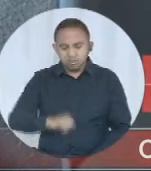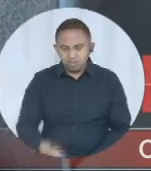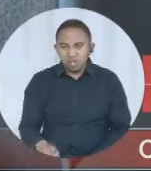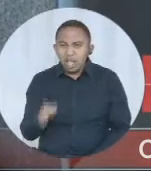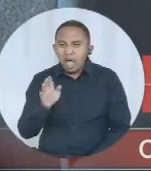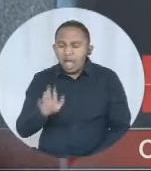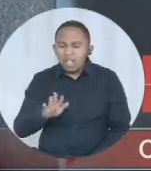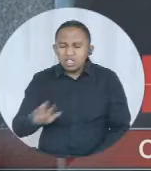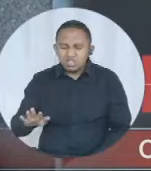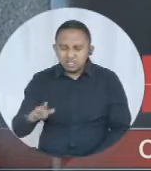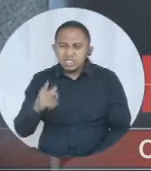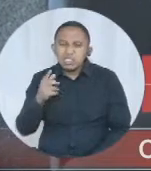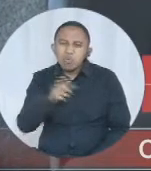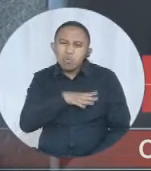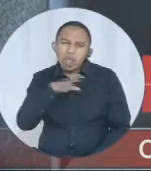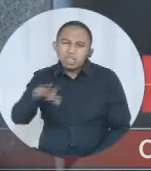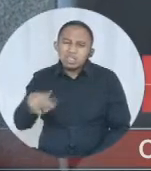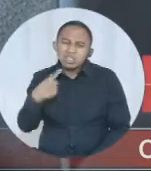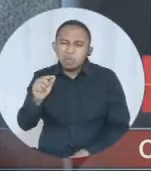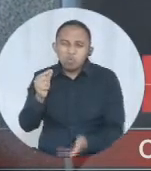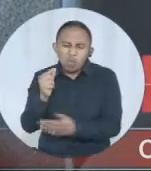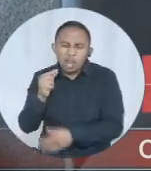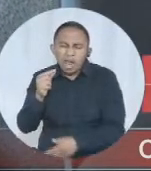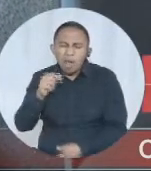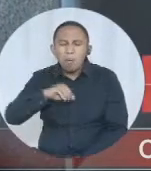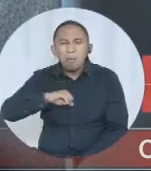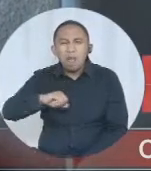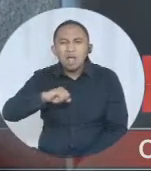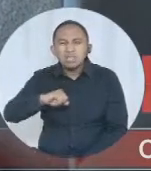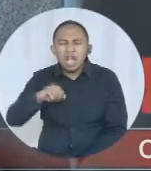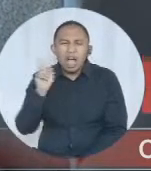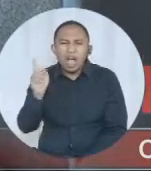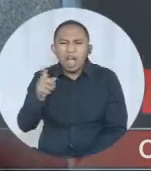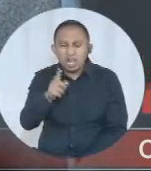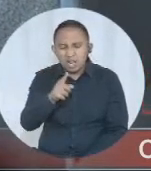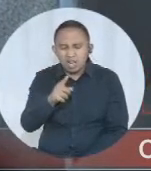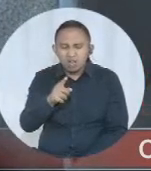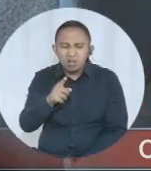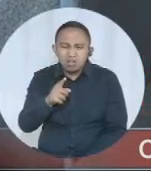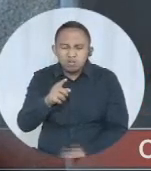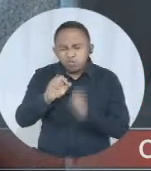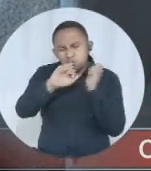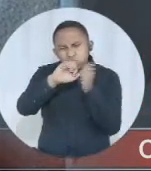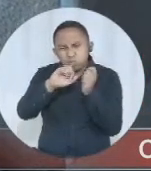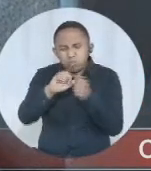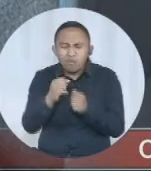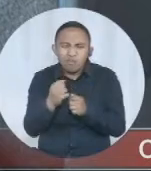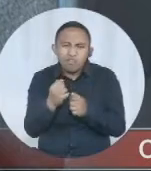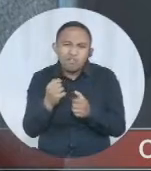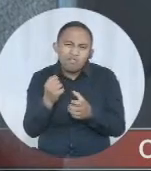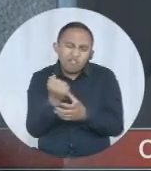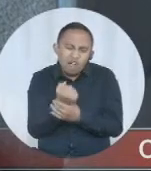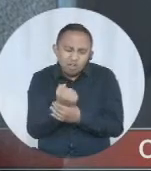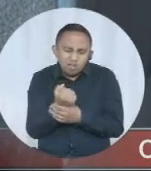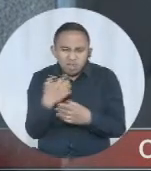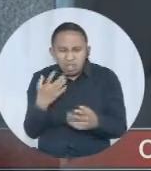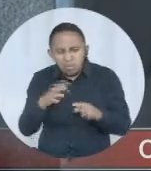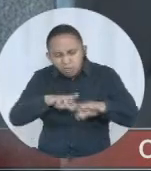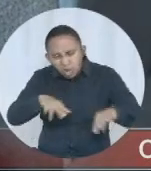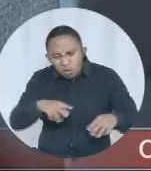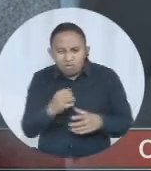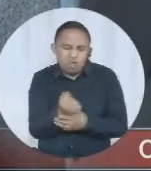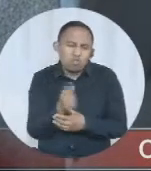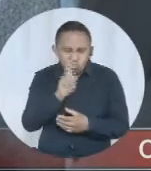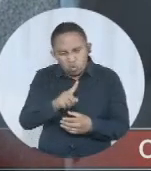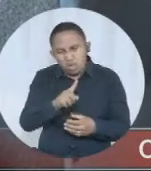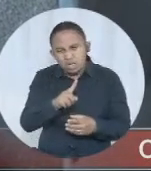tsy ampitoana izay miasa any anivon'ireny fitrandrahana any arena kibon'ny tany ireny satria